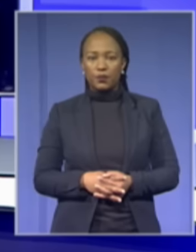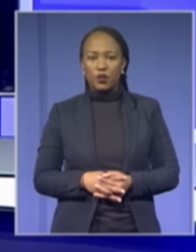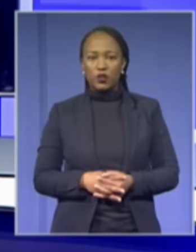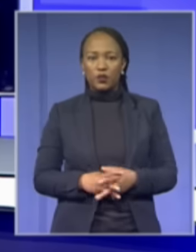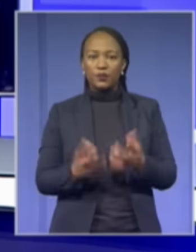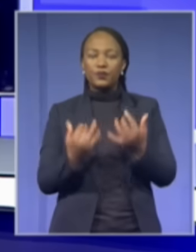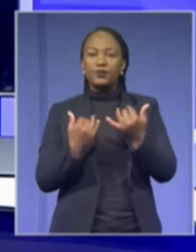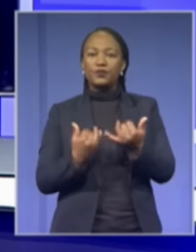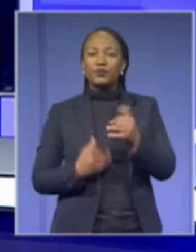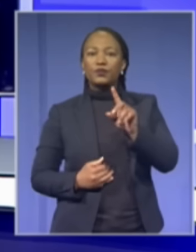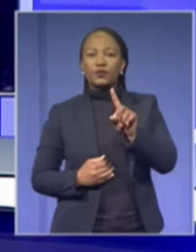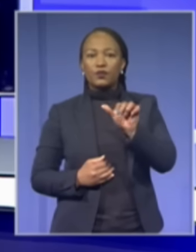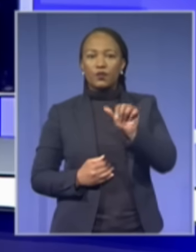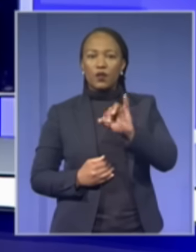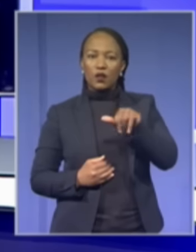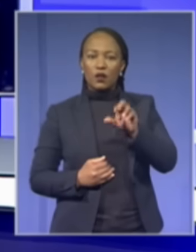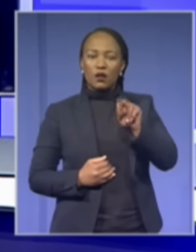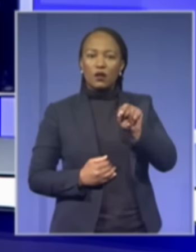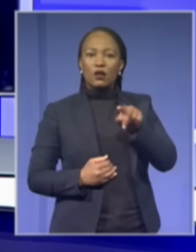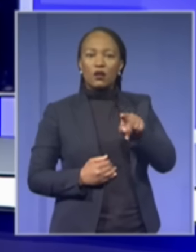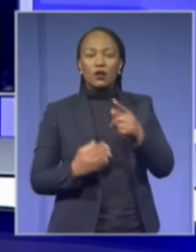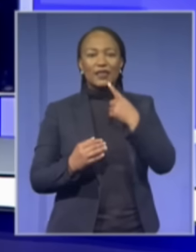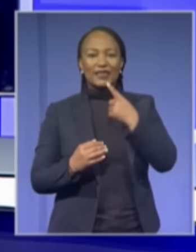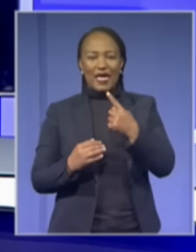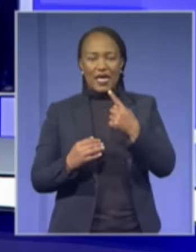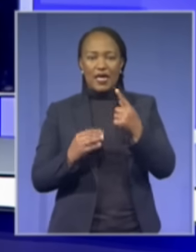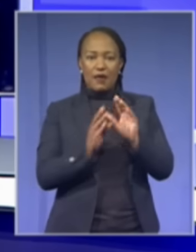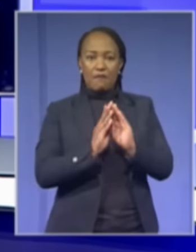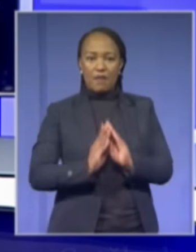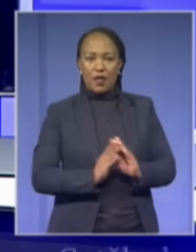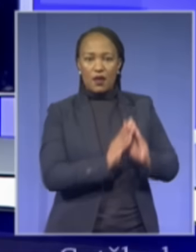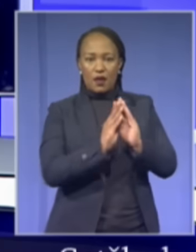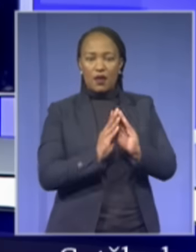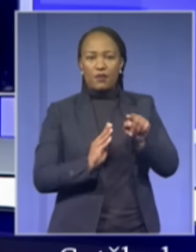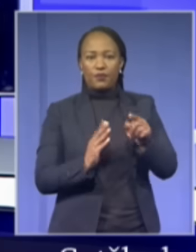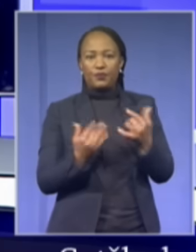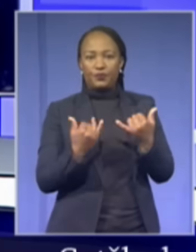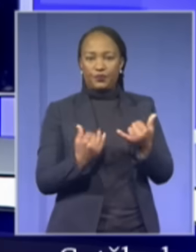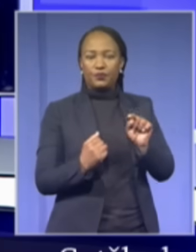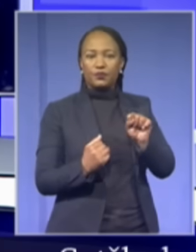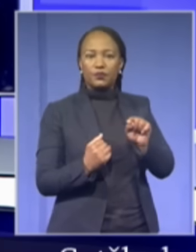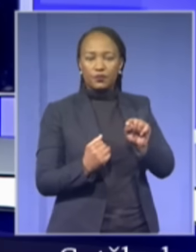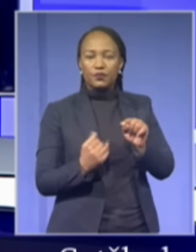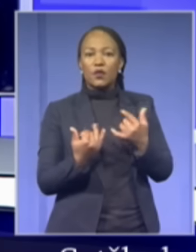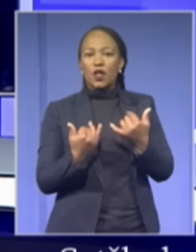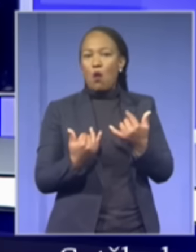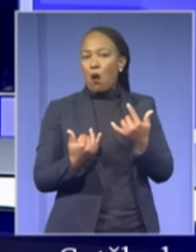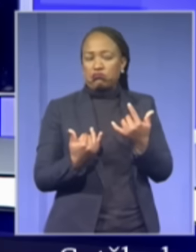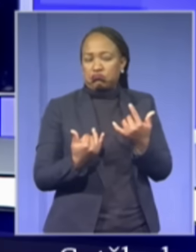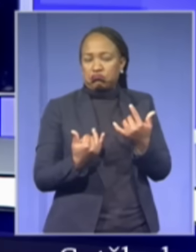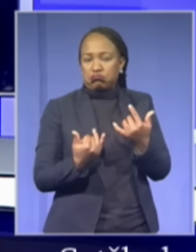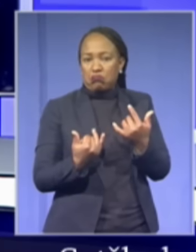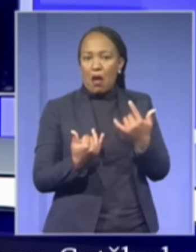Moetapele wa DA John Steenhuisen o re kopano ya lekgotla la boetapele bja mokgatlo le tšere sephetho sa go ikgogela morago go dipoledišano